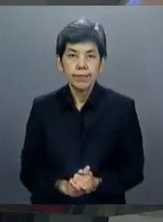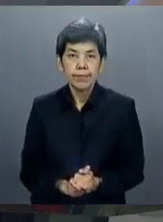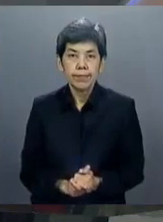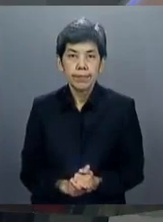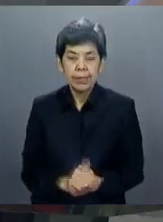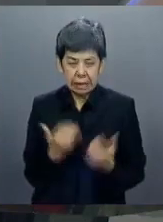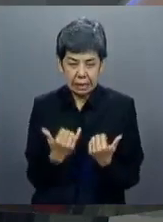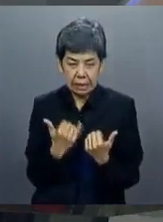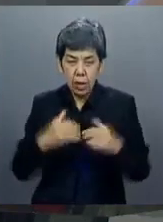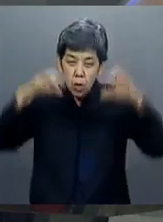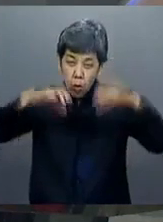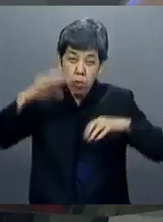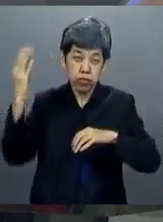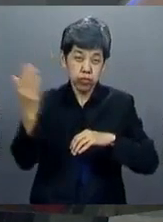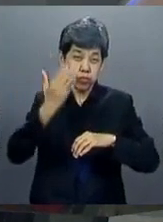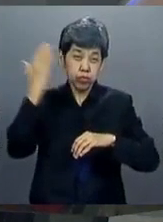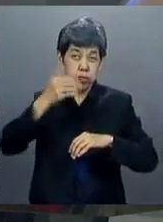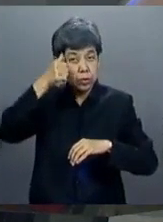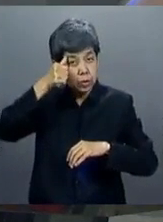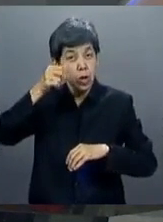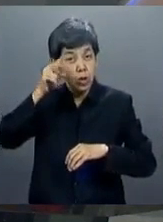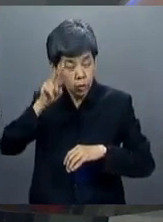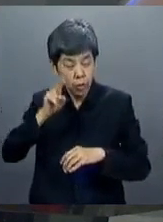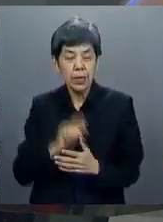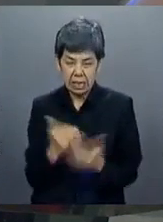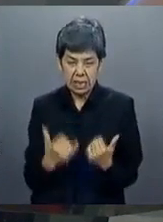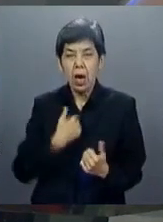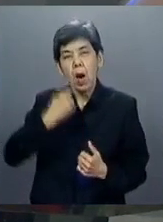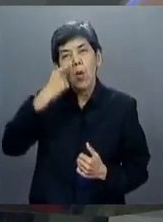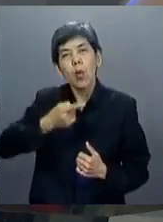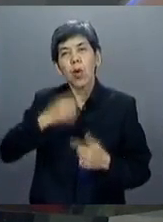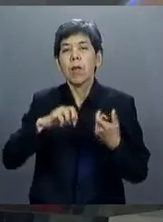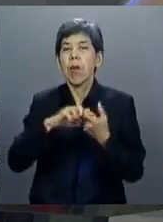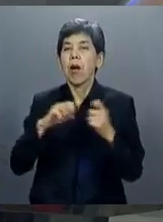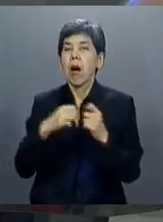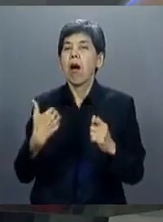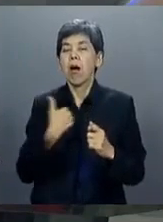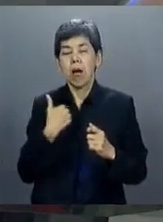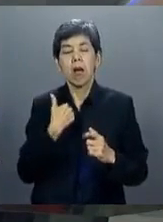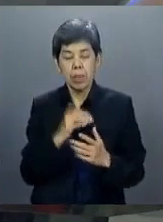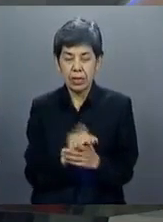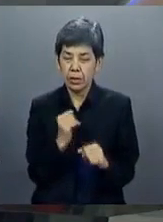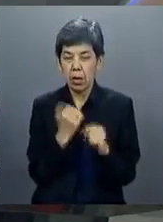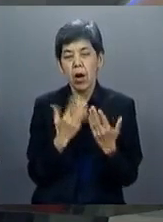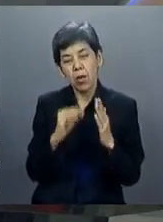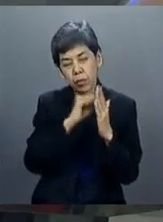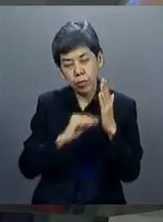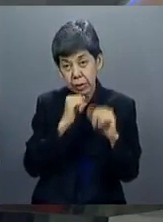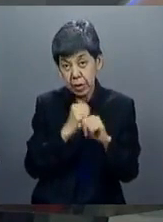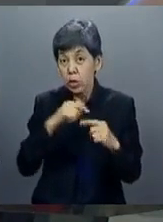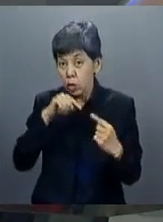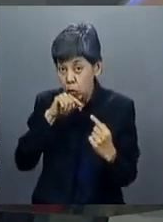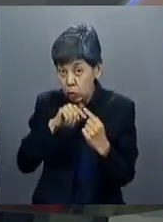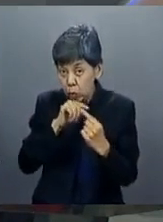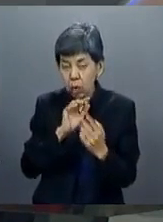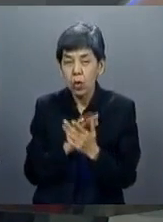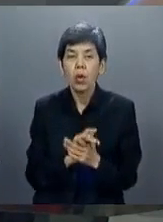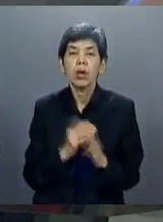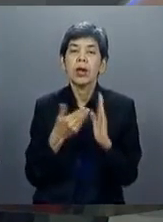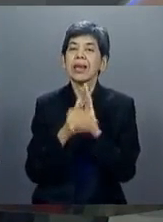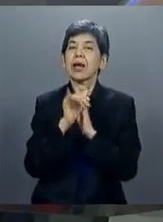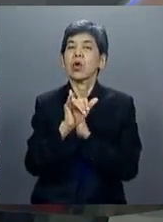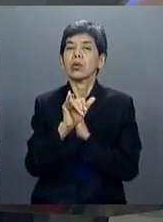พายุฝนฟ้าคะนองที่เกิดขึ้นในช่วง 2-3 วันที่ผ่านมาก็ยังคงสร้างความเสียหายอย่างหนักนะคะในหลายพื้นที่โดยเฉพาะที่จังหวัดยโส